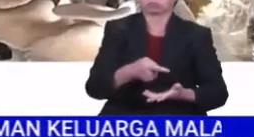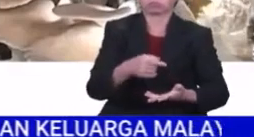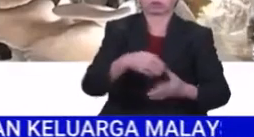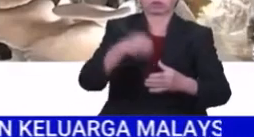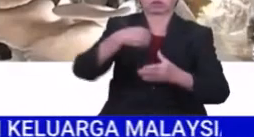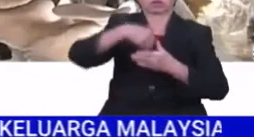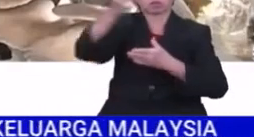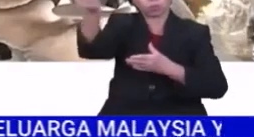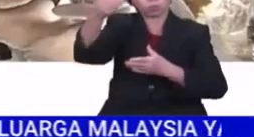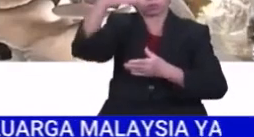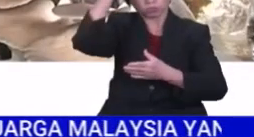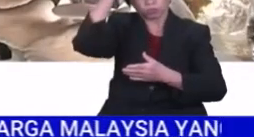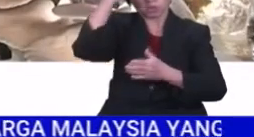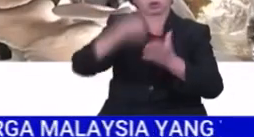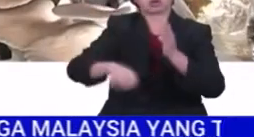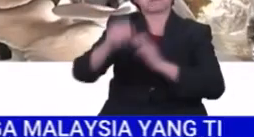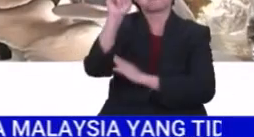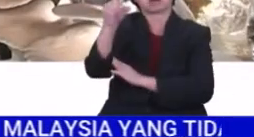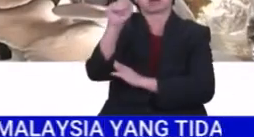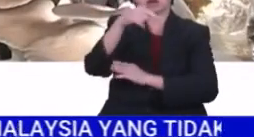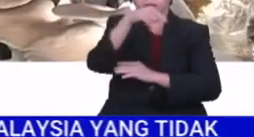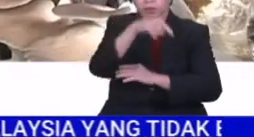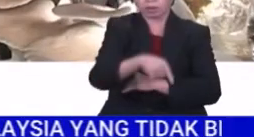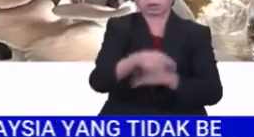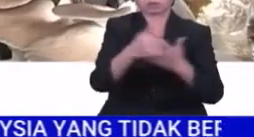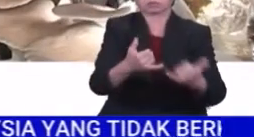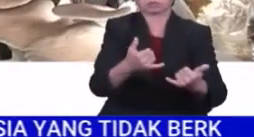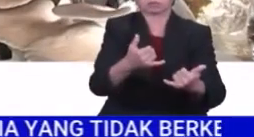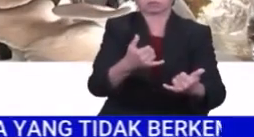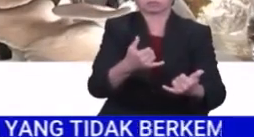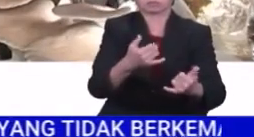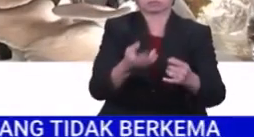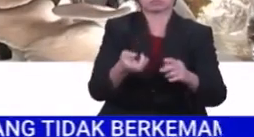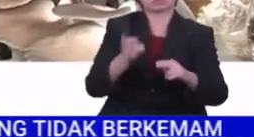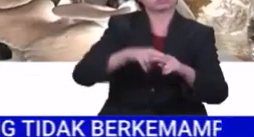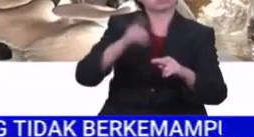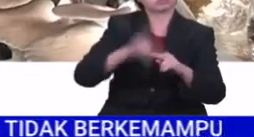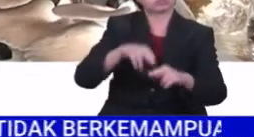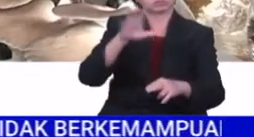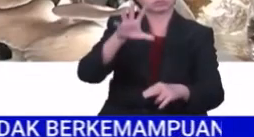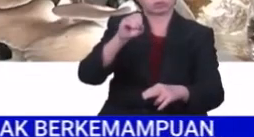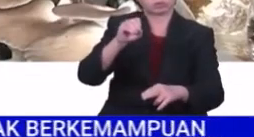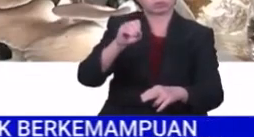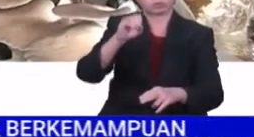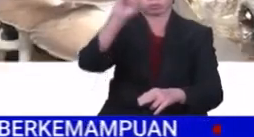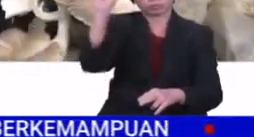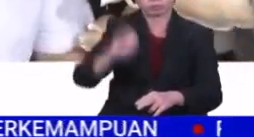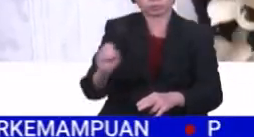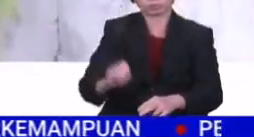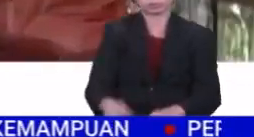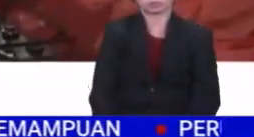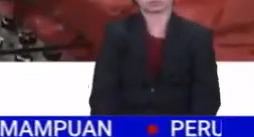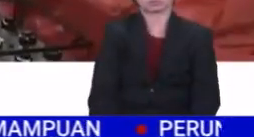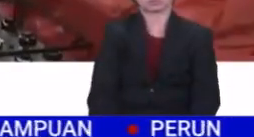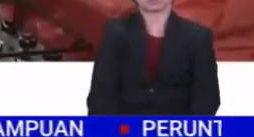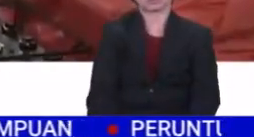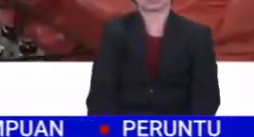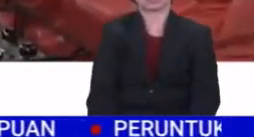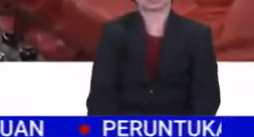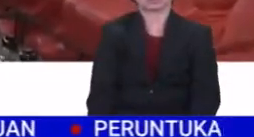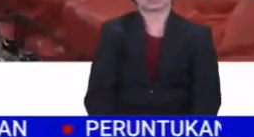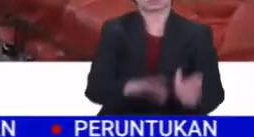ini diambil keperluan Joko dan Hai selalu tinggi sekarang Nippon ah meningkat hampir 50% dari Hai